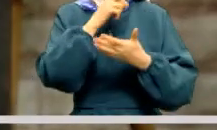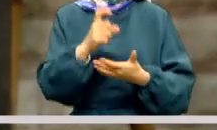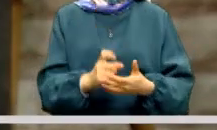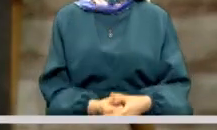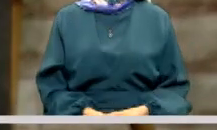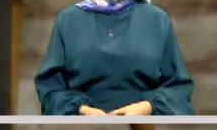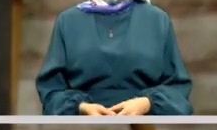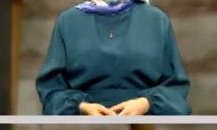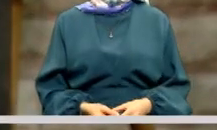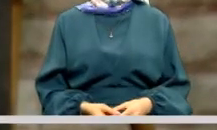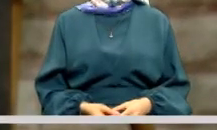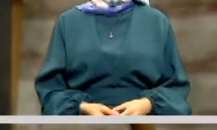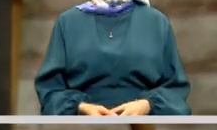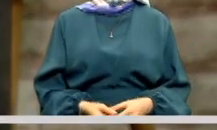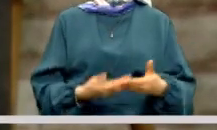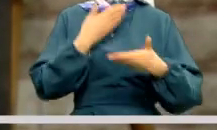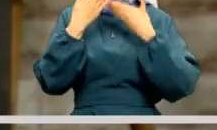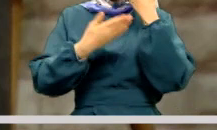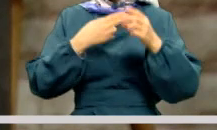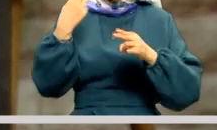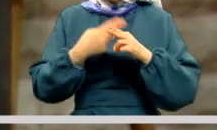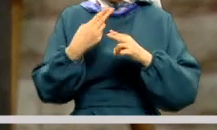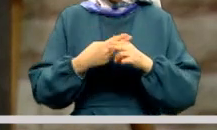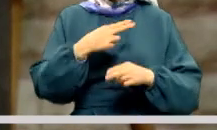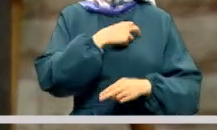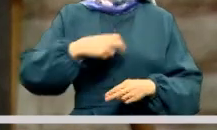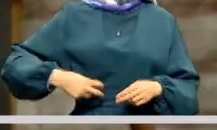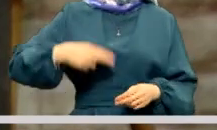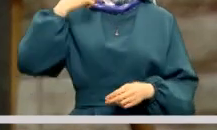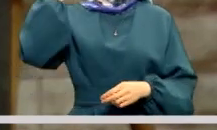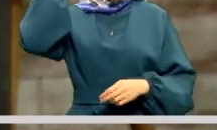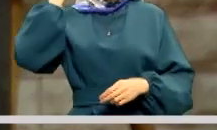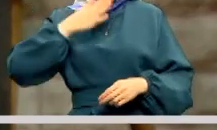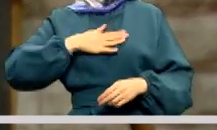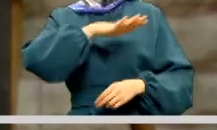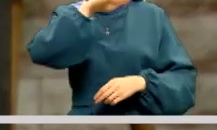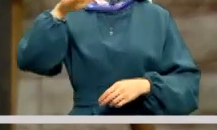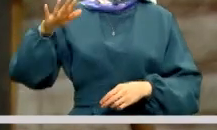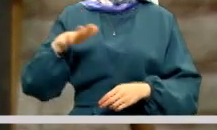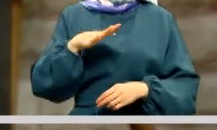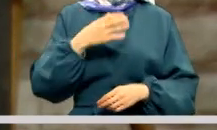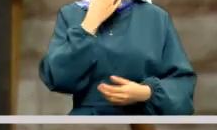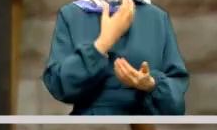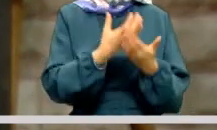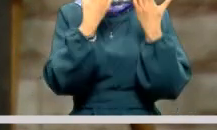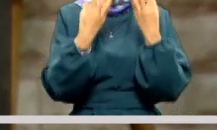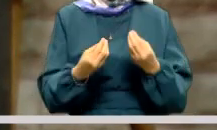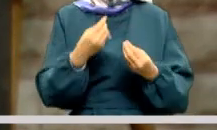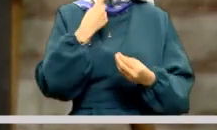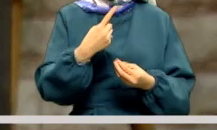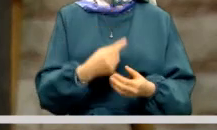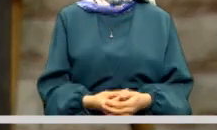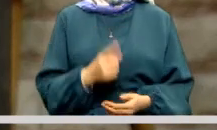bahsettiğiniz örnek Peygamberimizin hepimize tavsiye olarak söylediği rivayetlerden bir tanesinde yer alır Hani